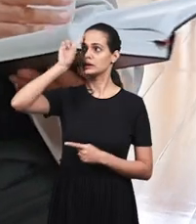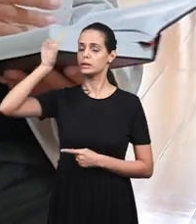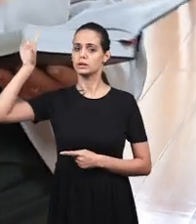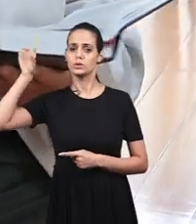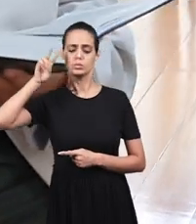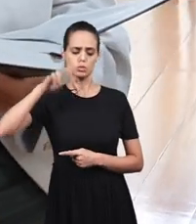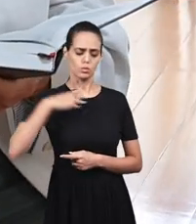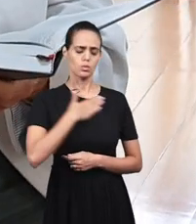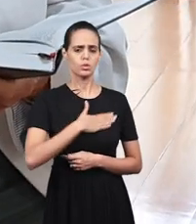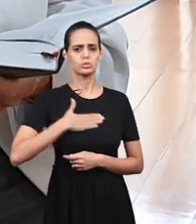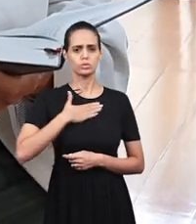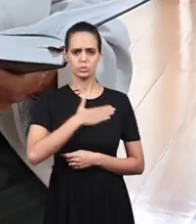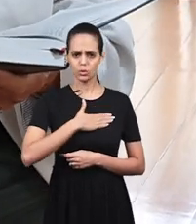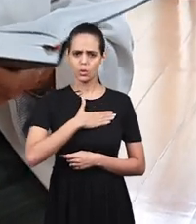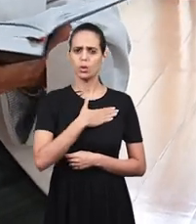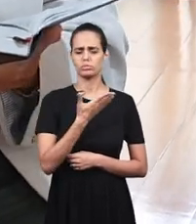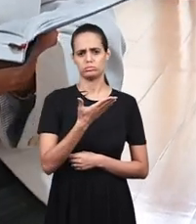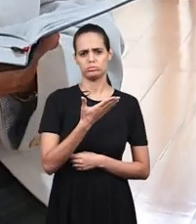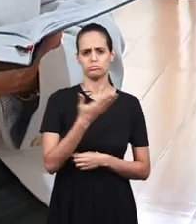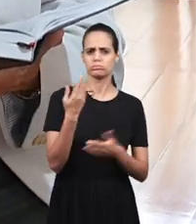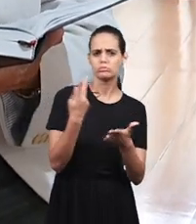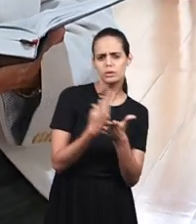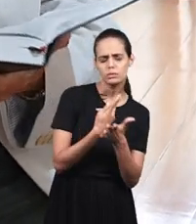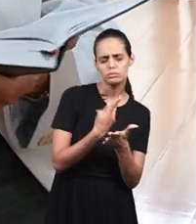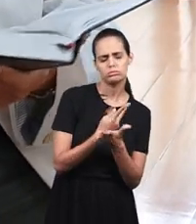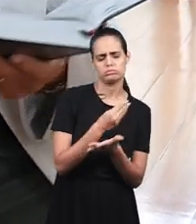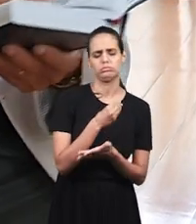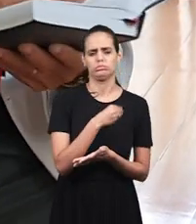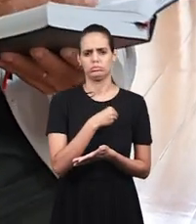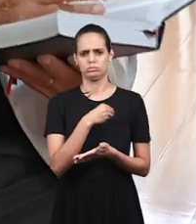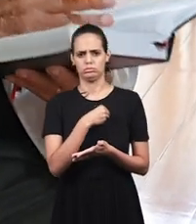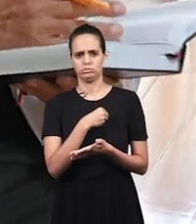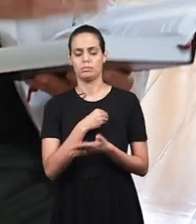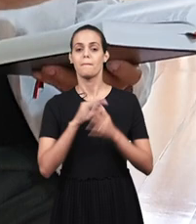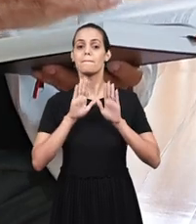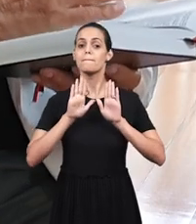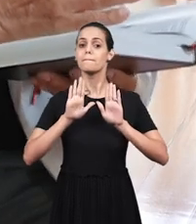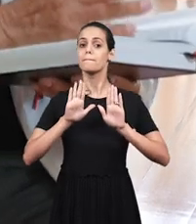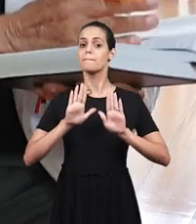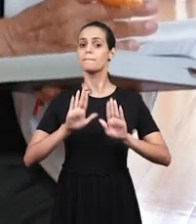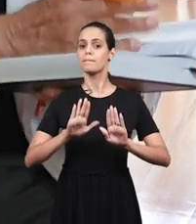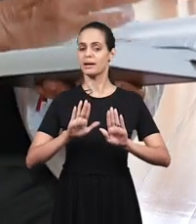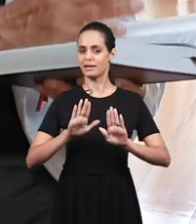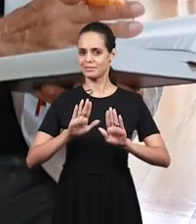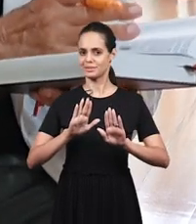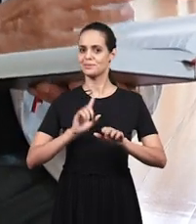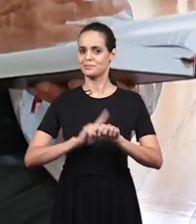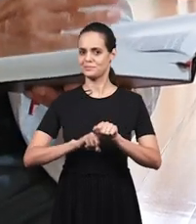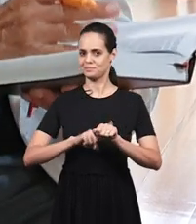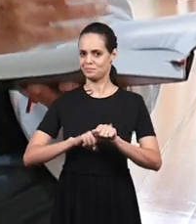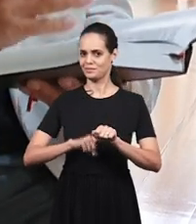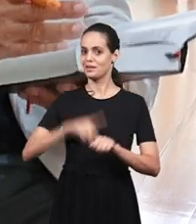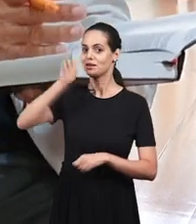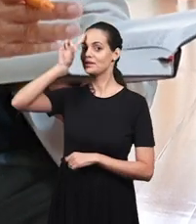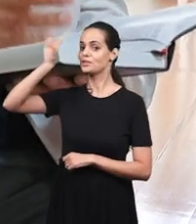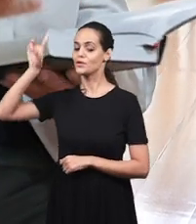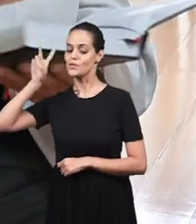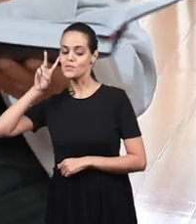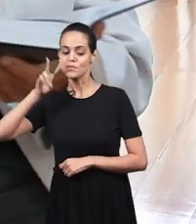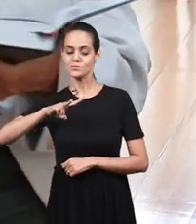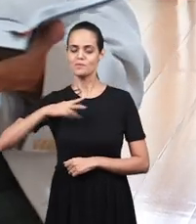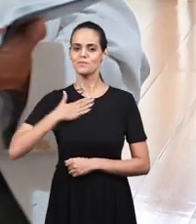угодили Богу, они, конечно, тоже и спотыкались, и ошибки совершали, иногда грешили, но в том, в чем они